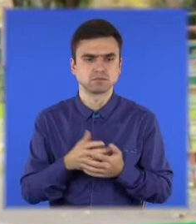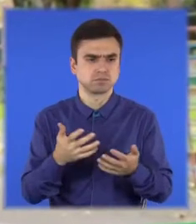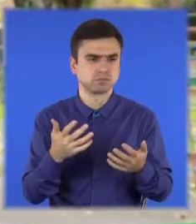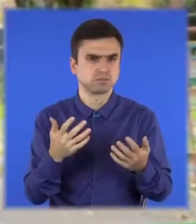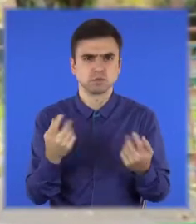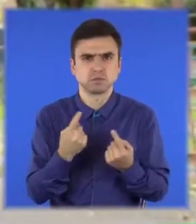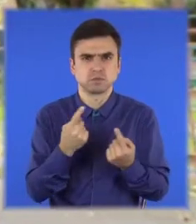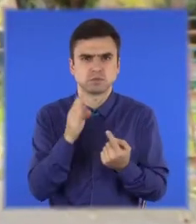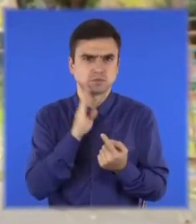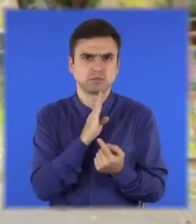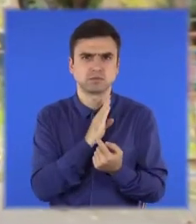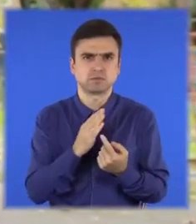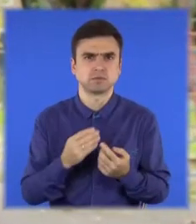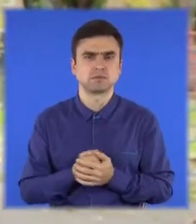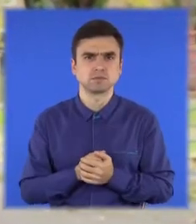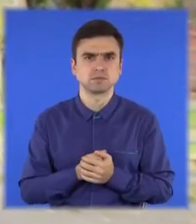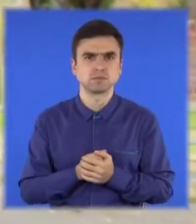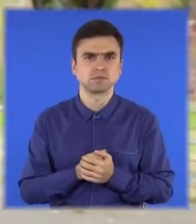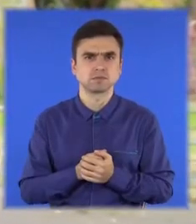жінка, що вам ще